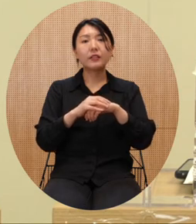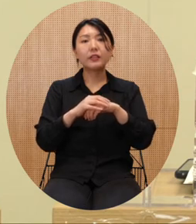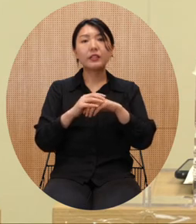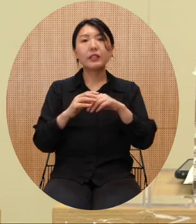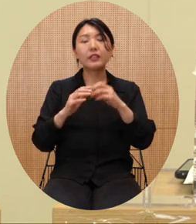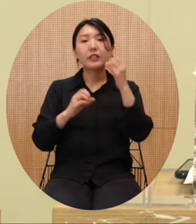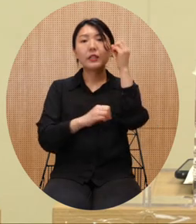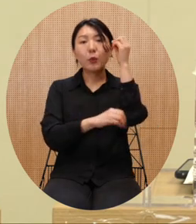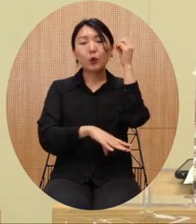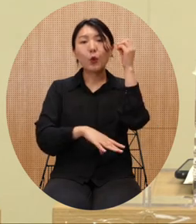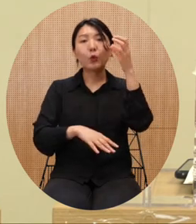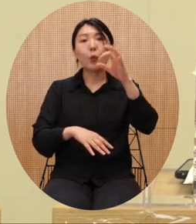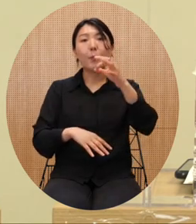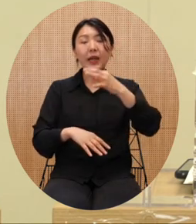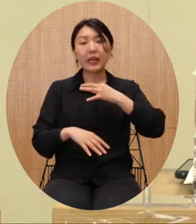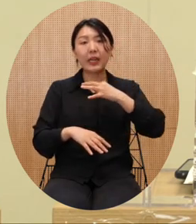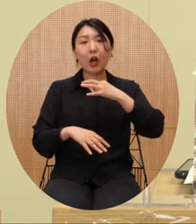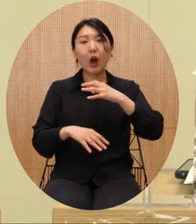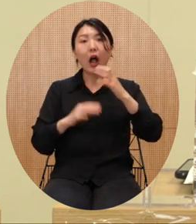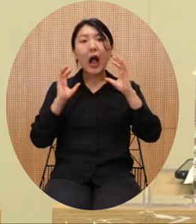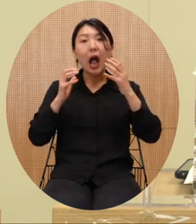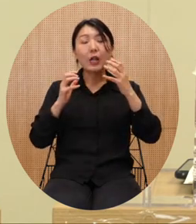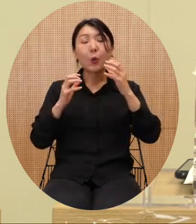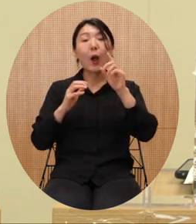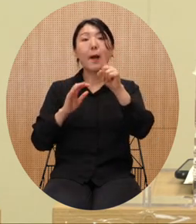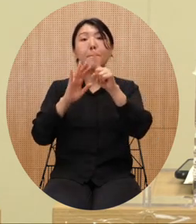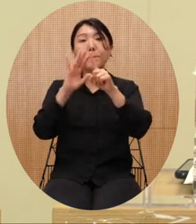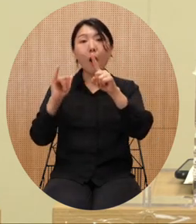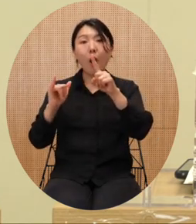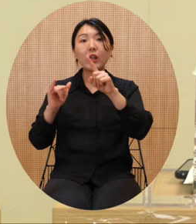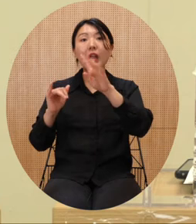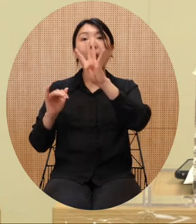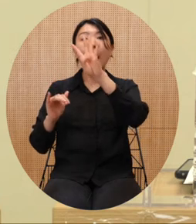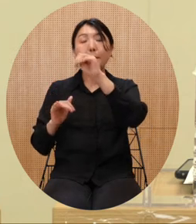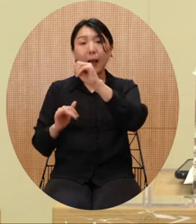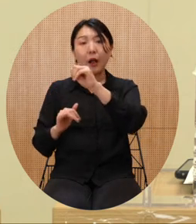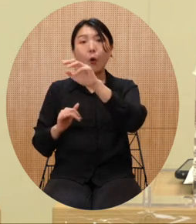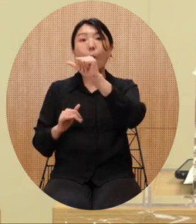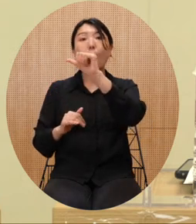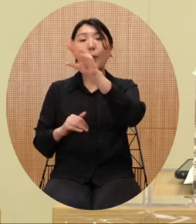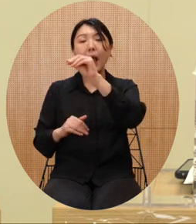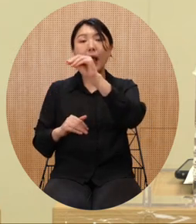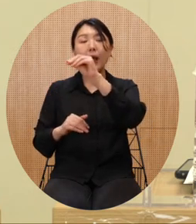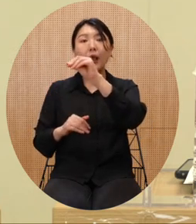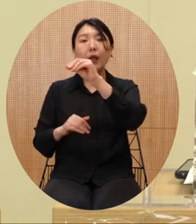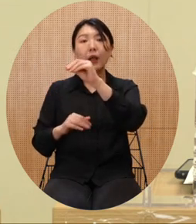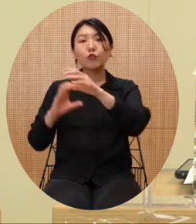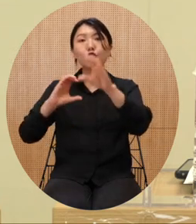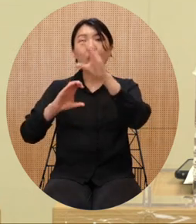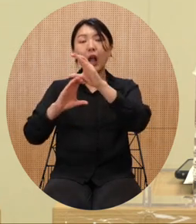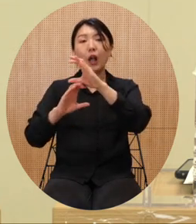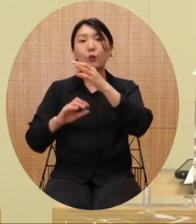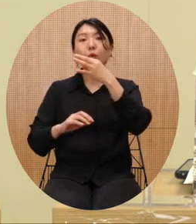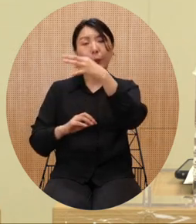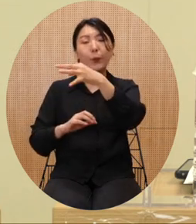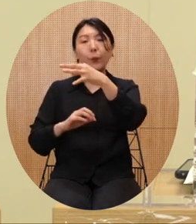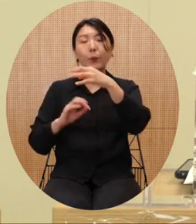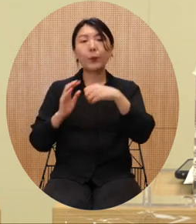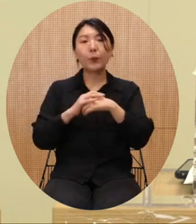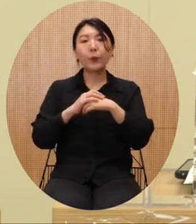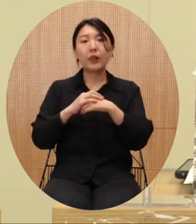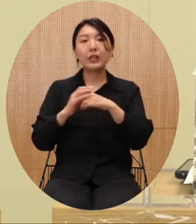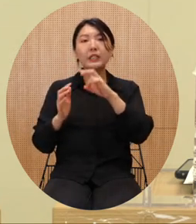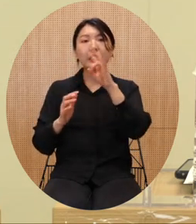실은 기본적으로 받는 금액이 있고요. 아동수 한 명당은 약 4만 원에서 5만 원 정도의 추가 급여를 주기